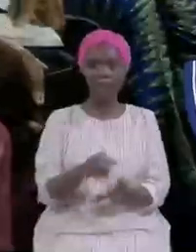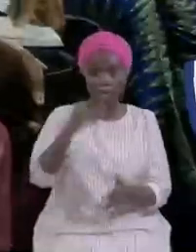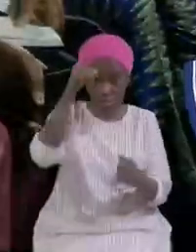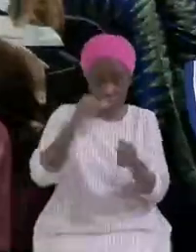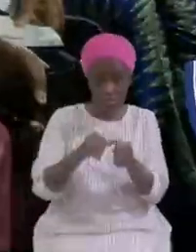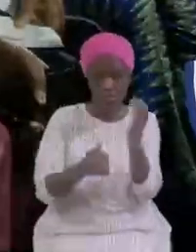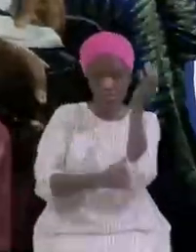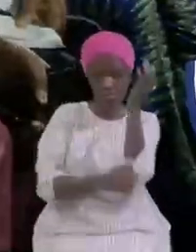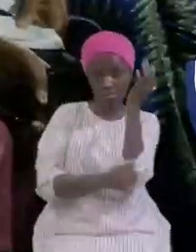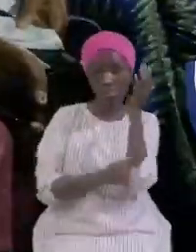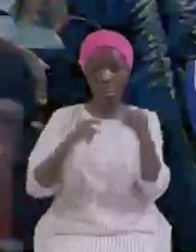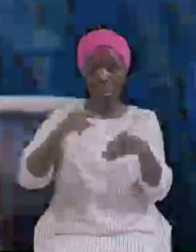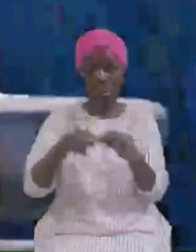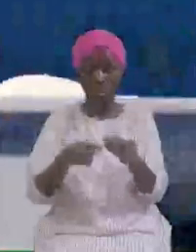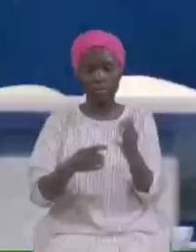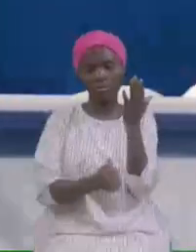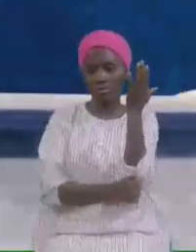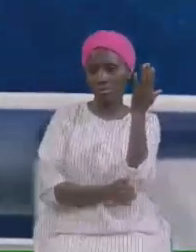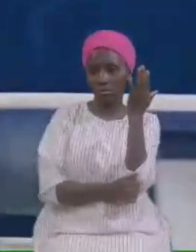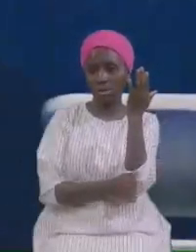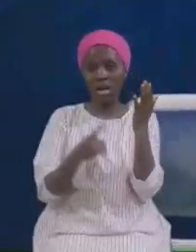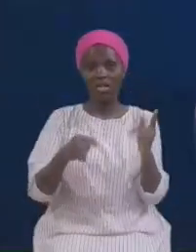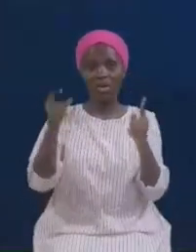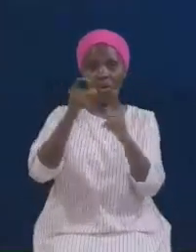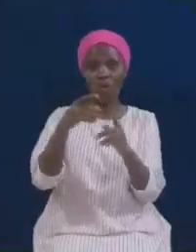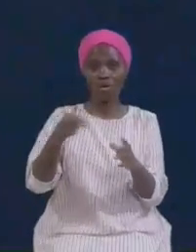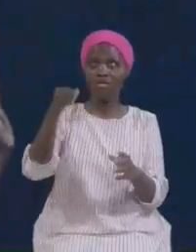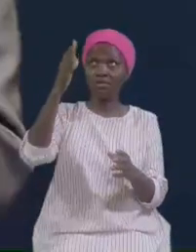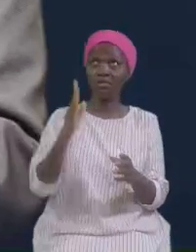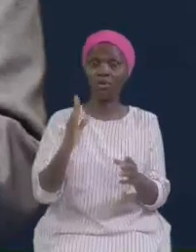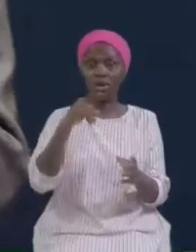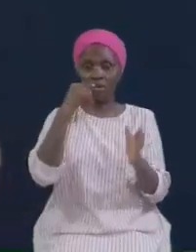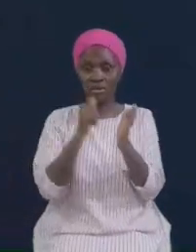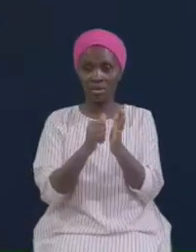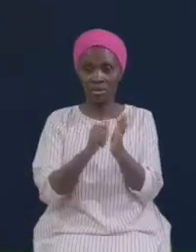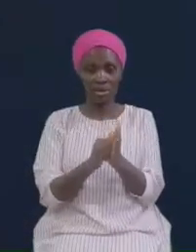Rappelez-vous d'Abraham. Abraham, la parole de Dieu a dit,